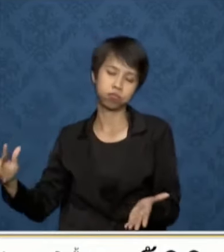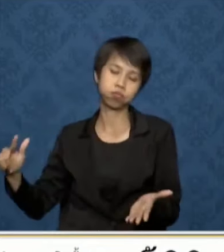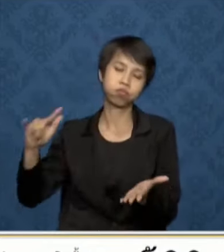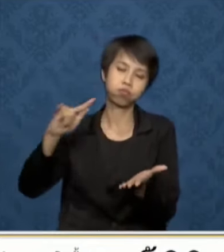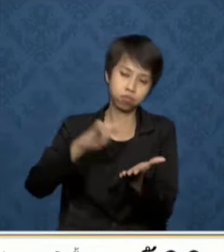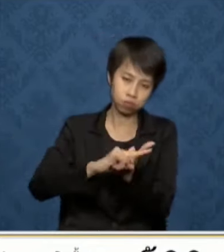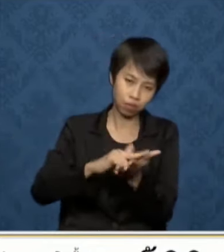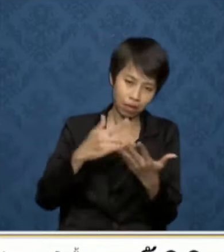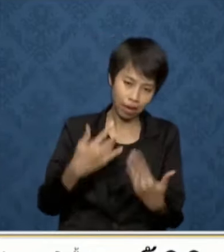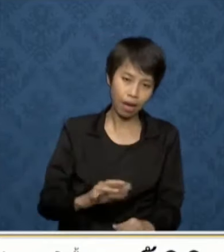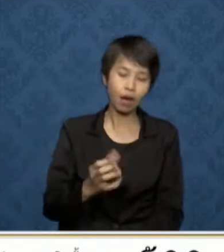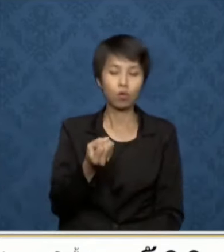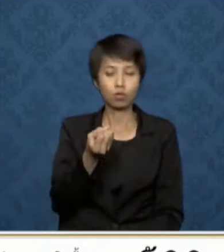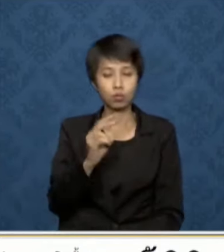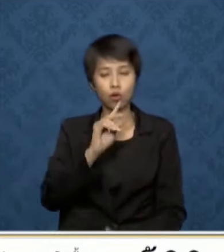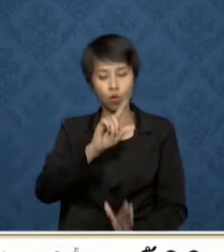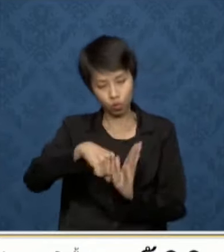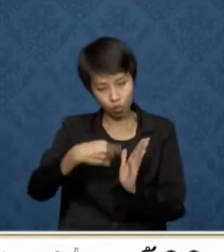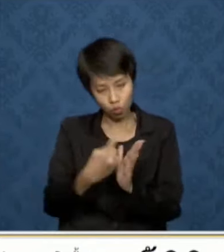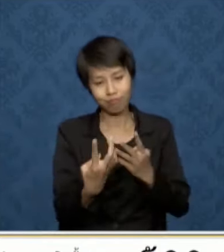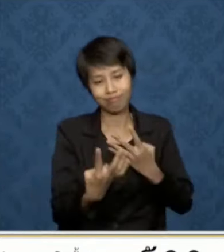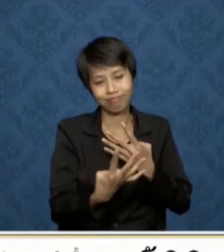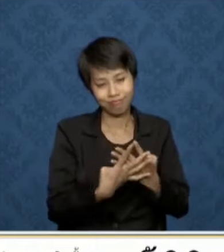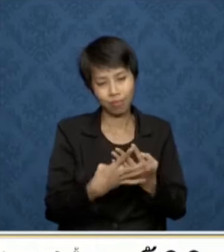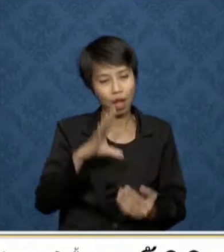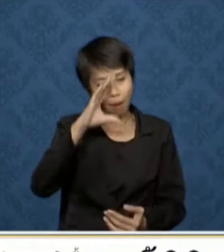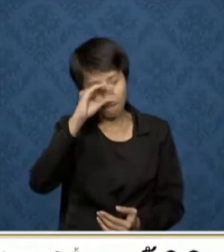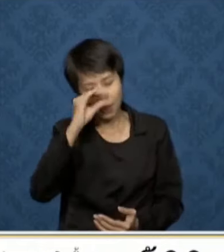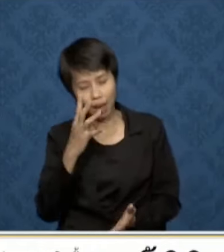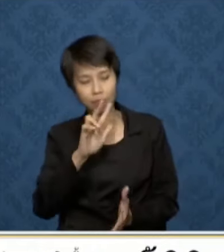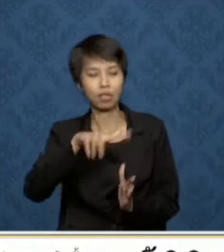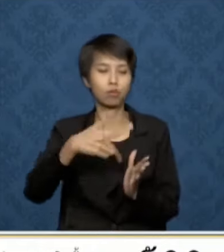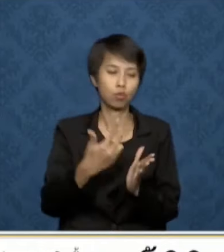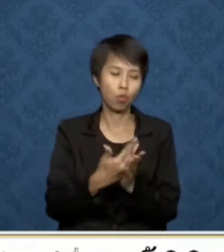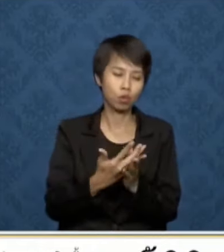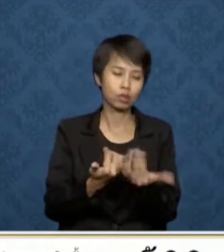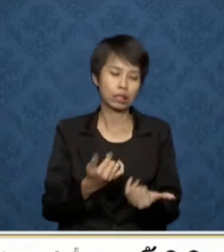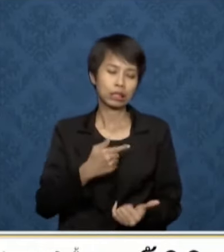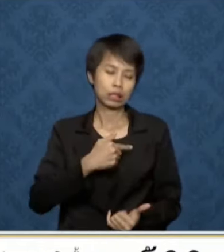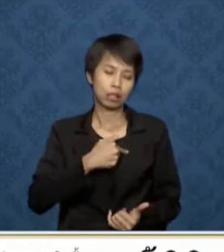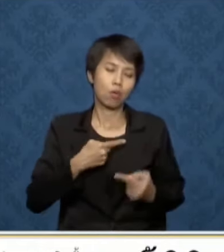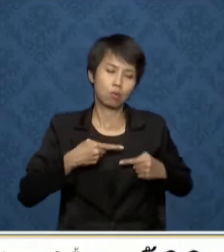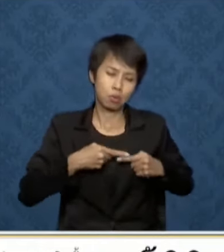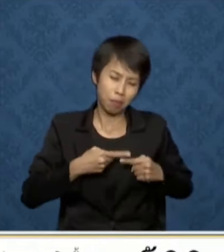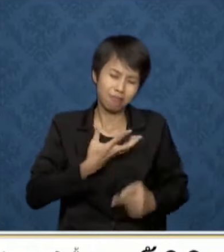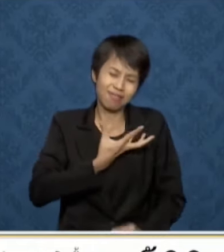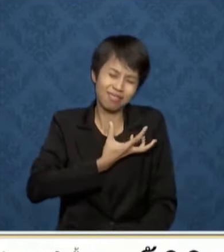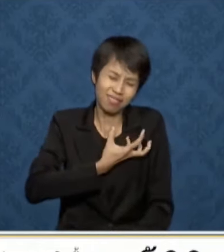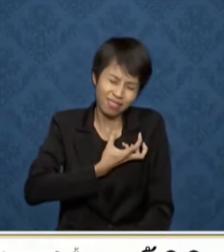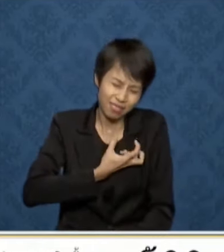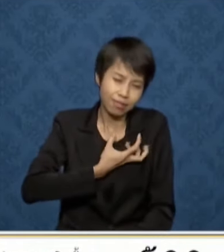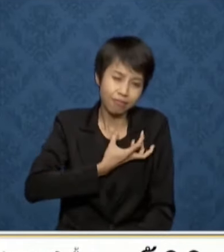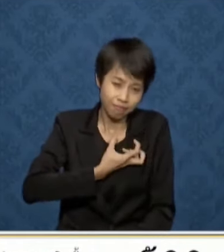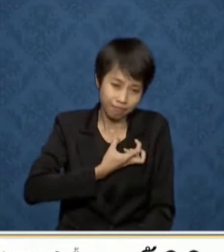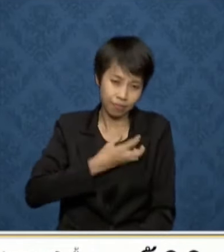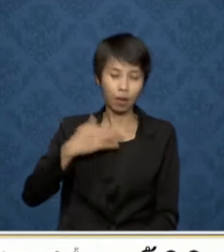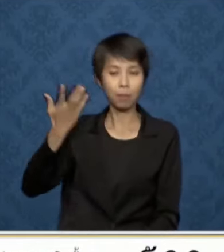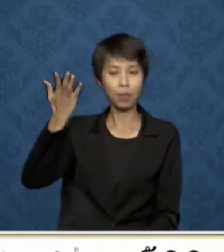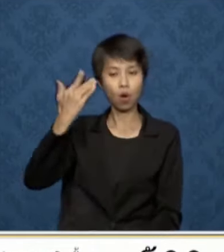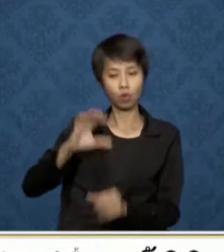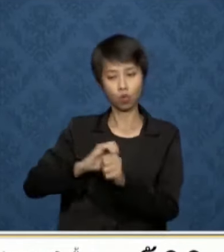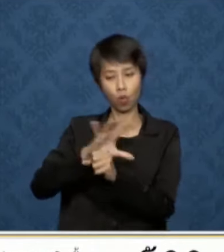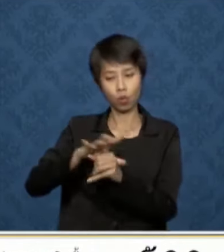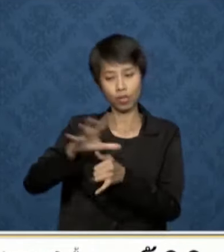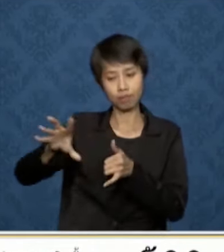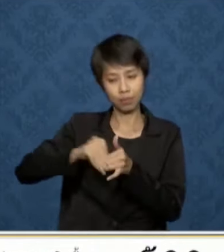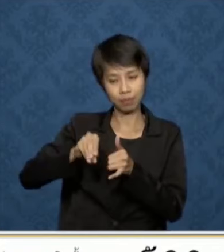แล้วก็ 12 ชั่โง รบเข้าสเรืจำ 3 ชั่โมงอนไม่หลบ 1 ชวโง แ่น่ะอกเก็บขึมาประวติอีต ท่านเคยตโวิ 3 ครั้ง